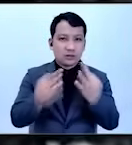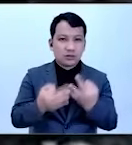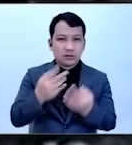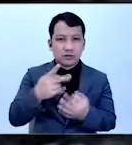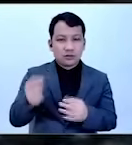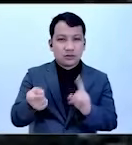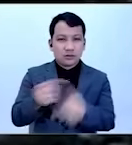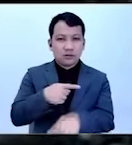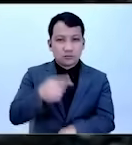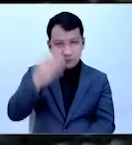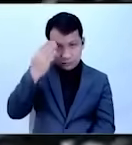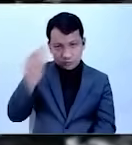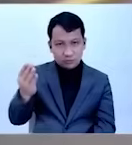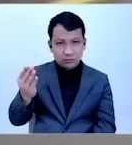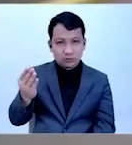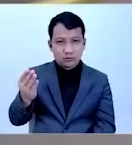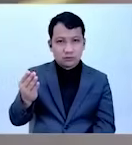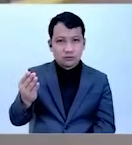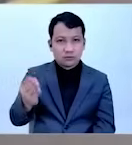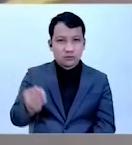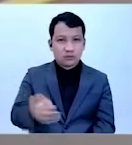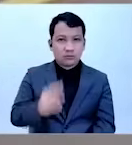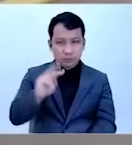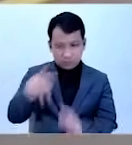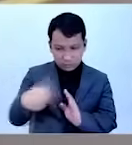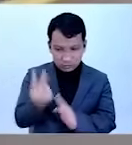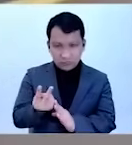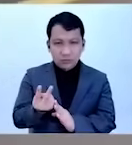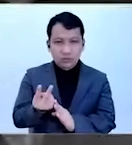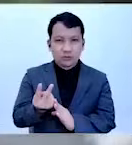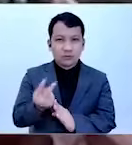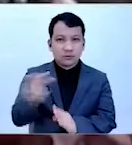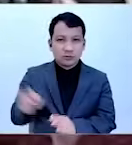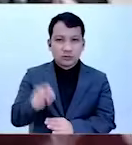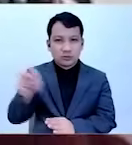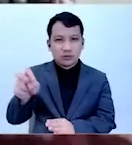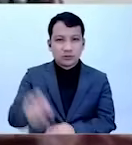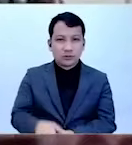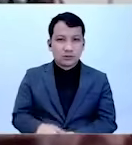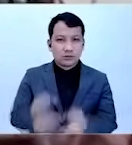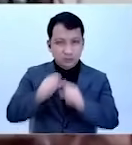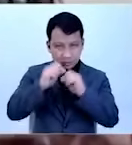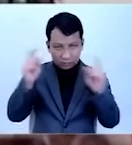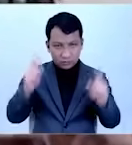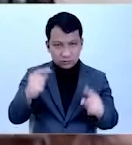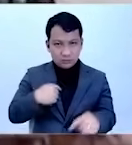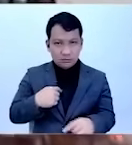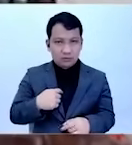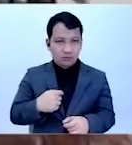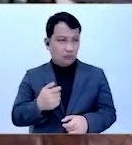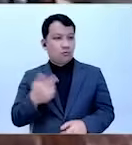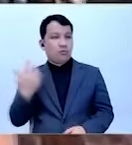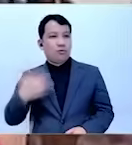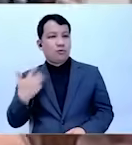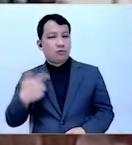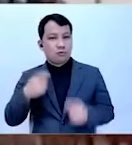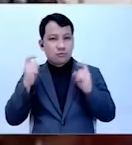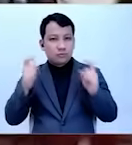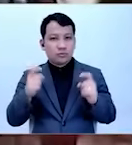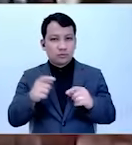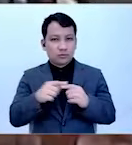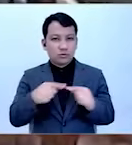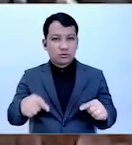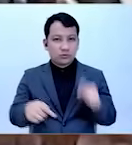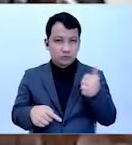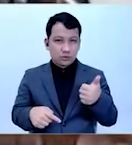sa Bulacan, hindi inakalang dalawang oras lang ang magiging biyahe nila. Nagulat nga kami na parang, uy, umalis tayo ng bahay,